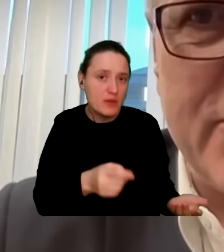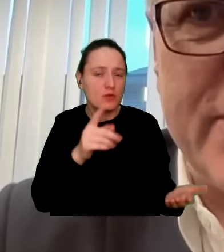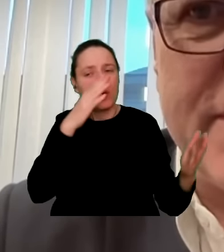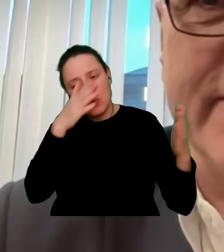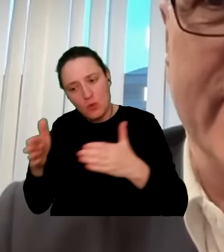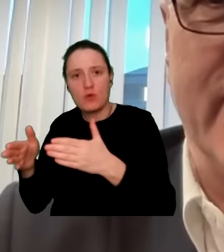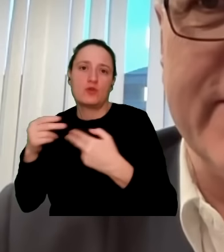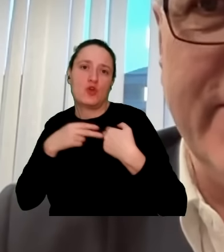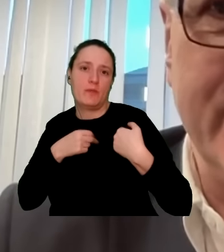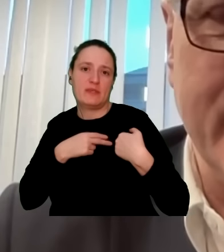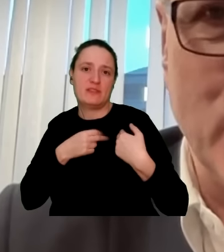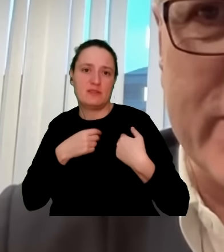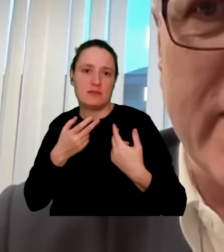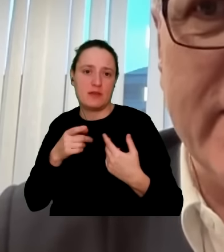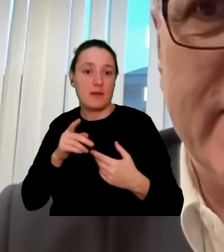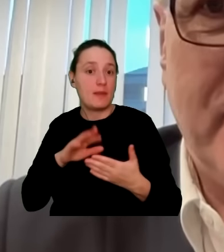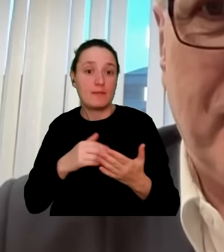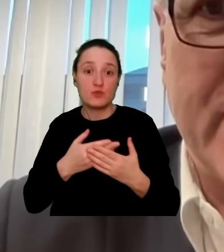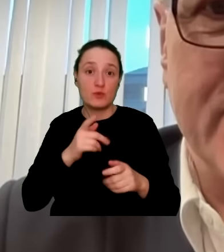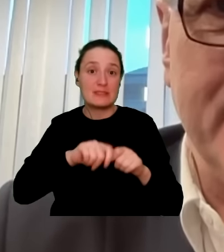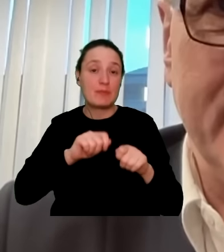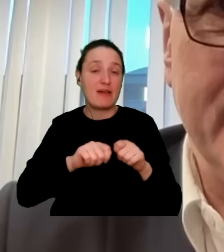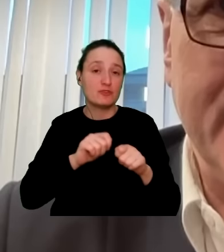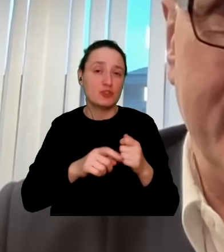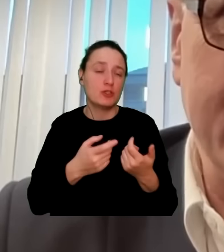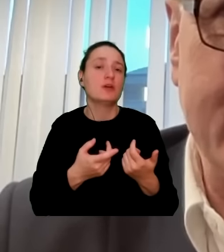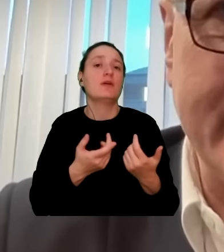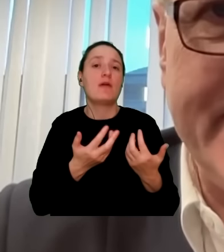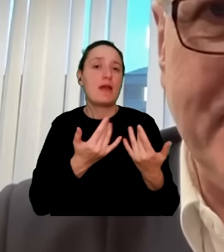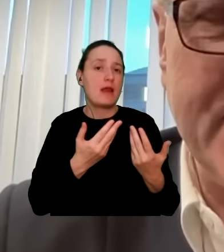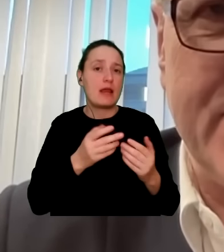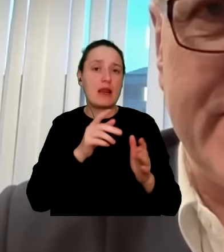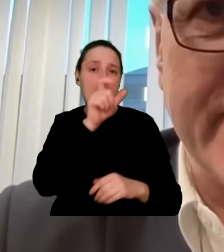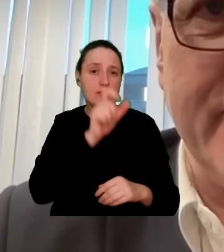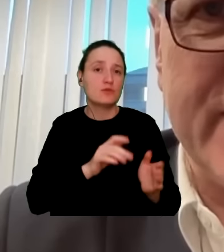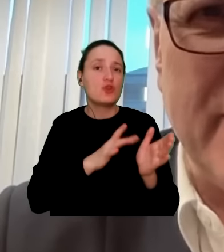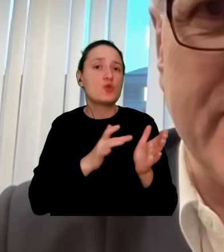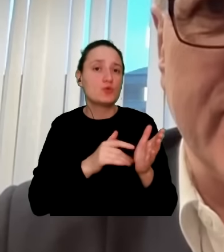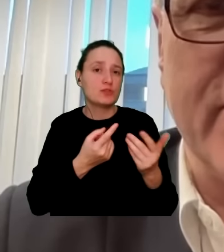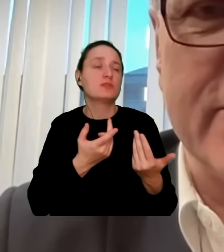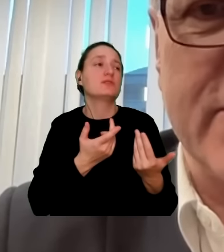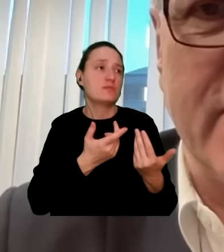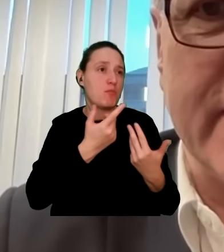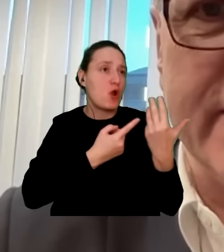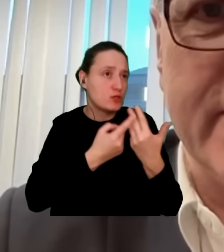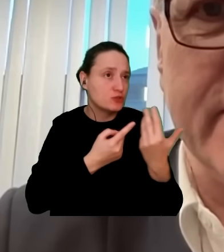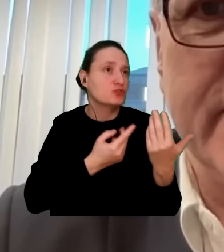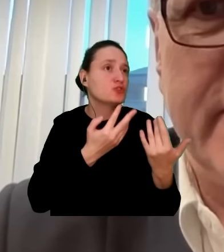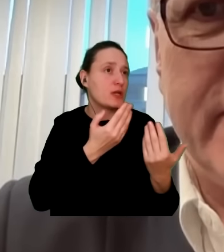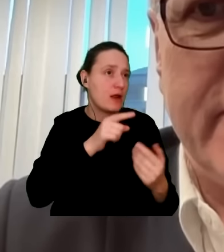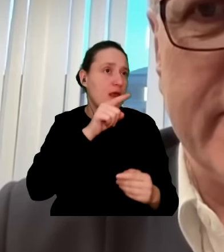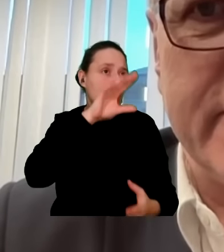Wystarczy spojrzeć na tak zwany licznik Tuska, ażeby mniej więcej mieć taki wstępny ogląd co do